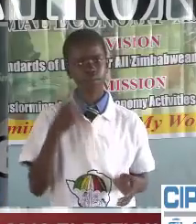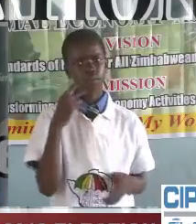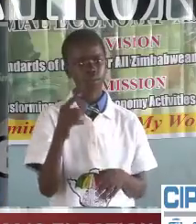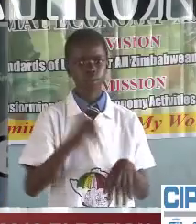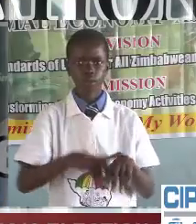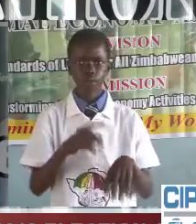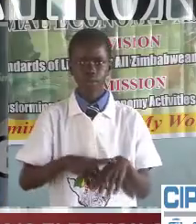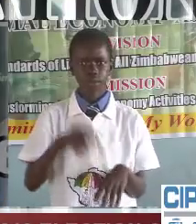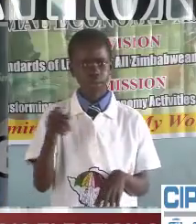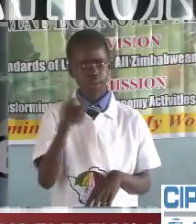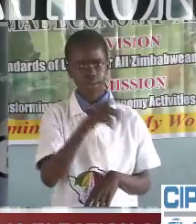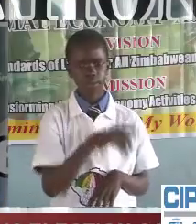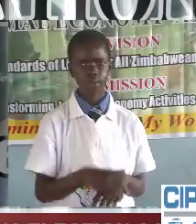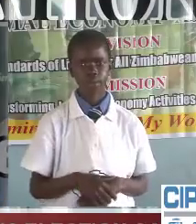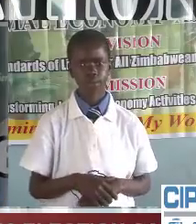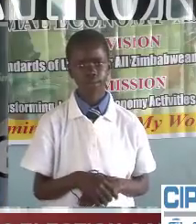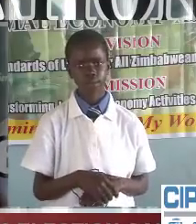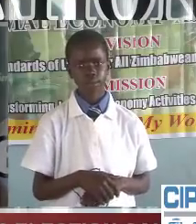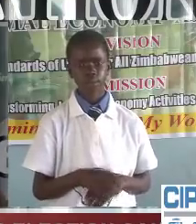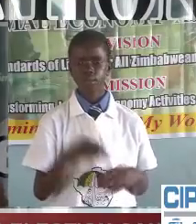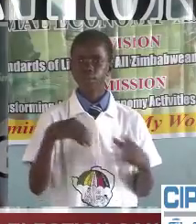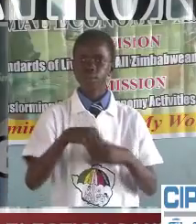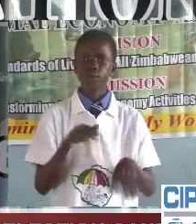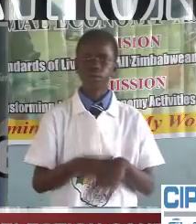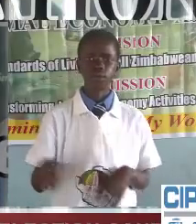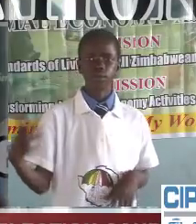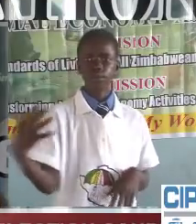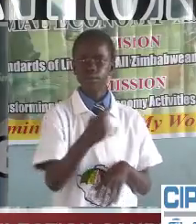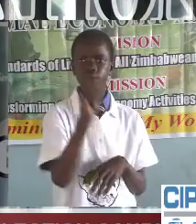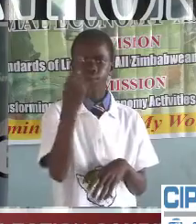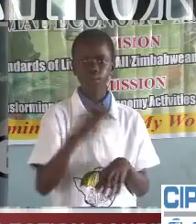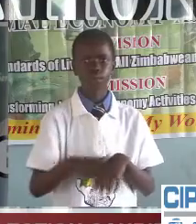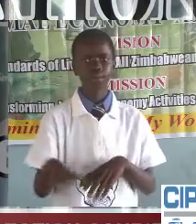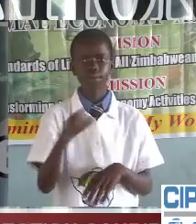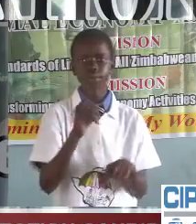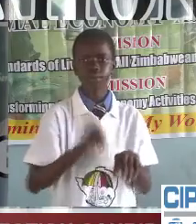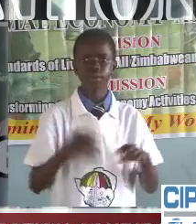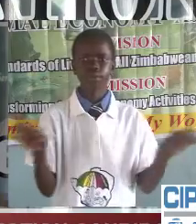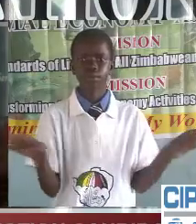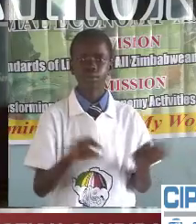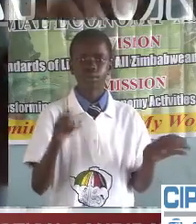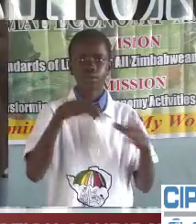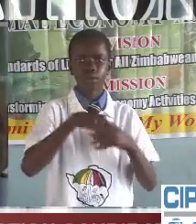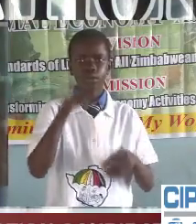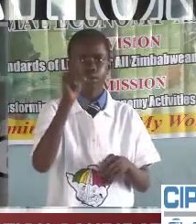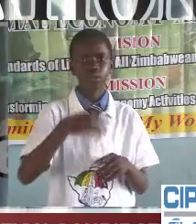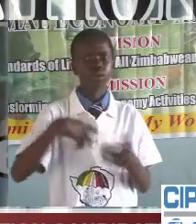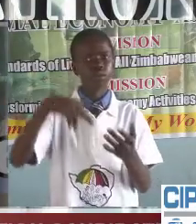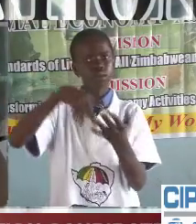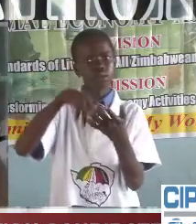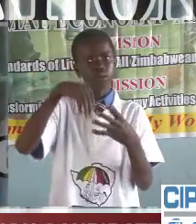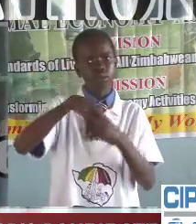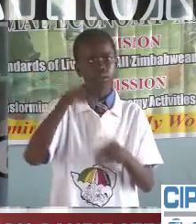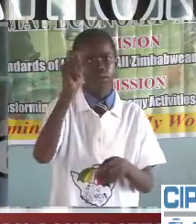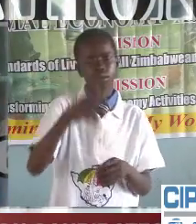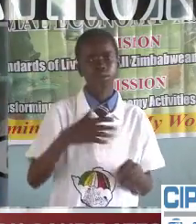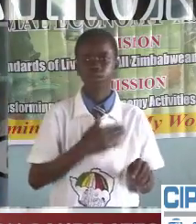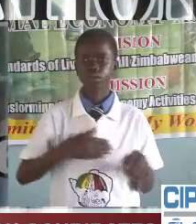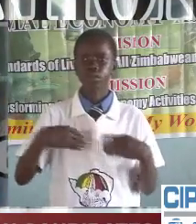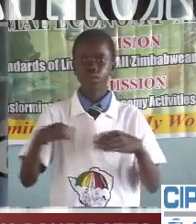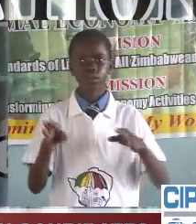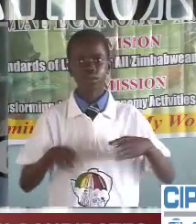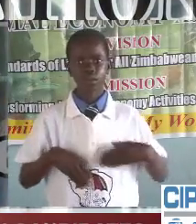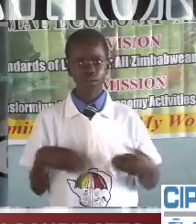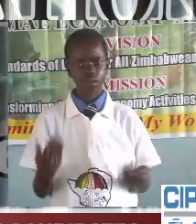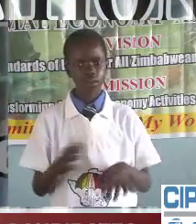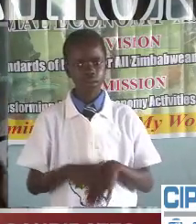dzakati tichitaura nezvemaretsi ataproposa anenge ari maproposal saka kuri kunzi chiuyai madhibhete kuti anoita here kuti mvura ikwire